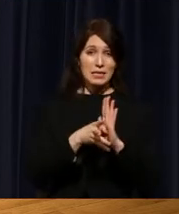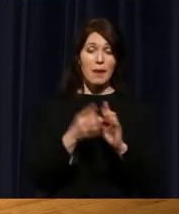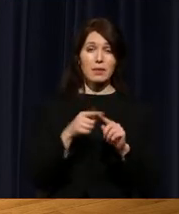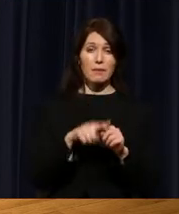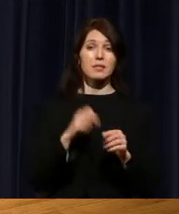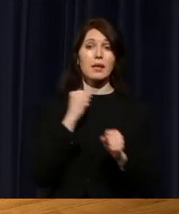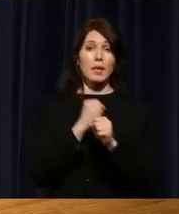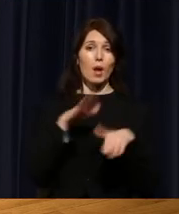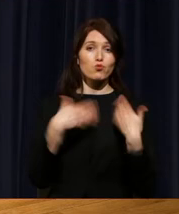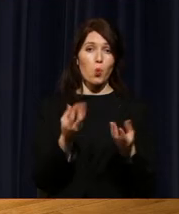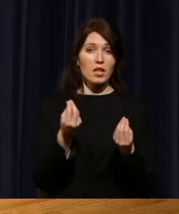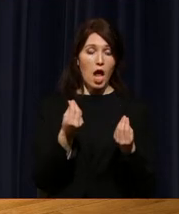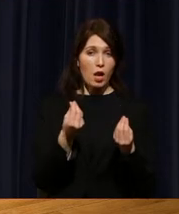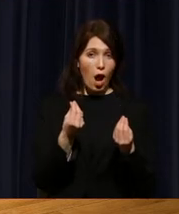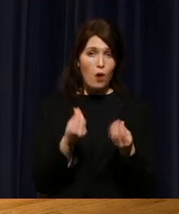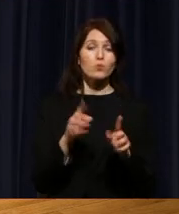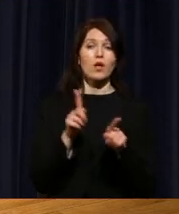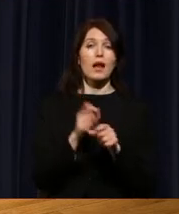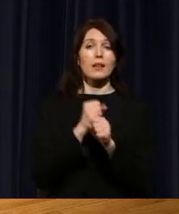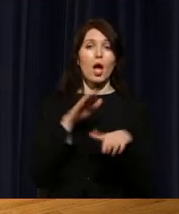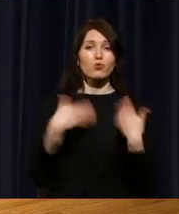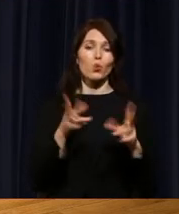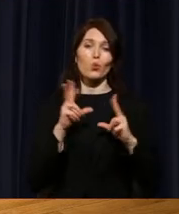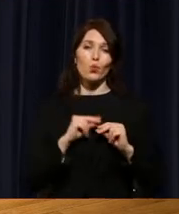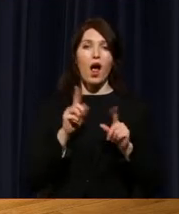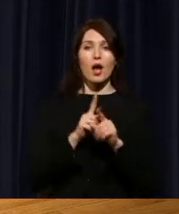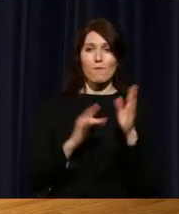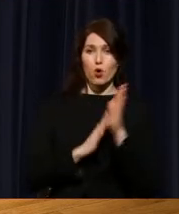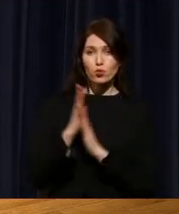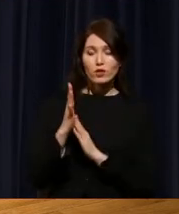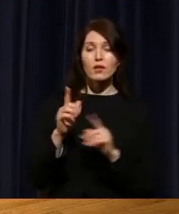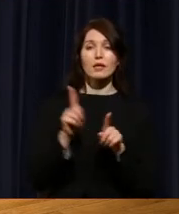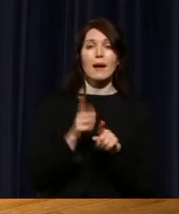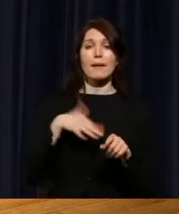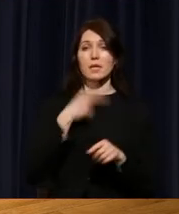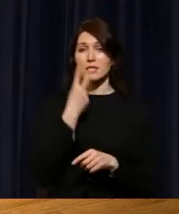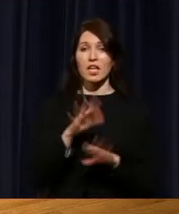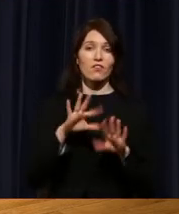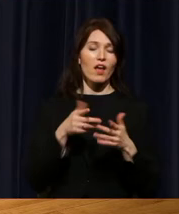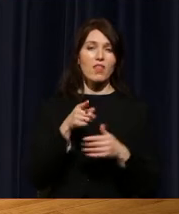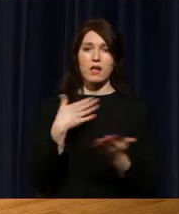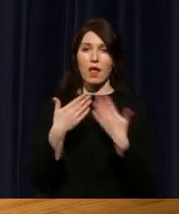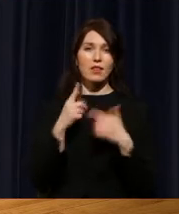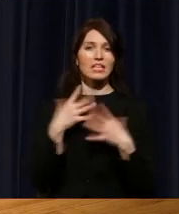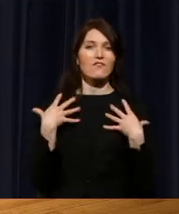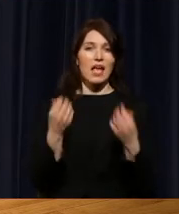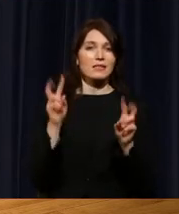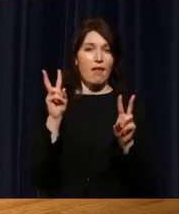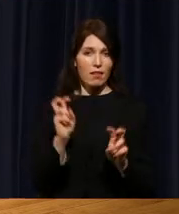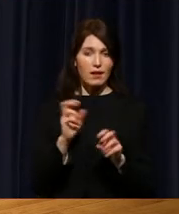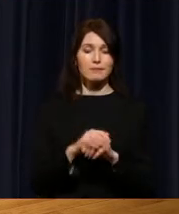jau darbs dod ienākumu avotu, bet darbs dod arī gandarījumu, produktivitāti. Mēs skatāmies, vai šīs attiecības ir